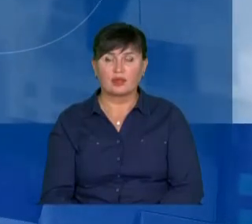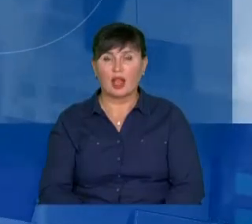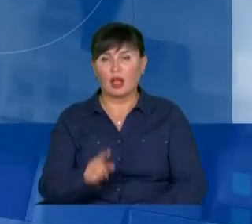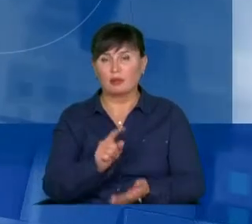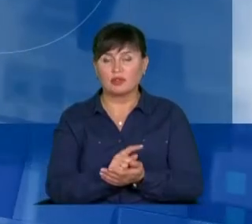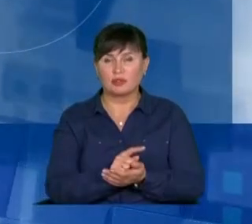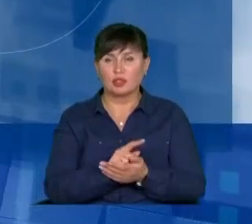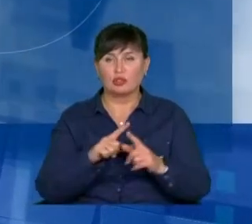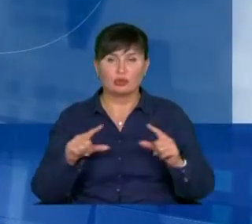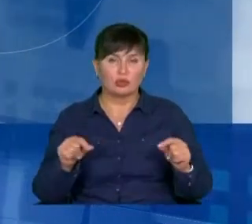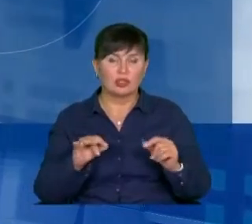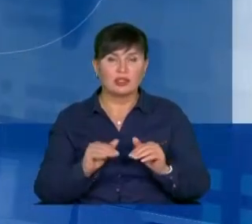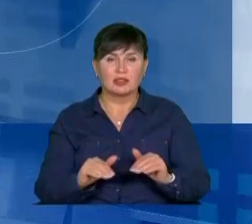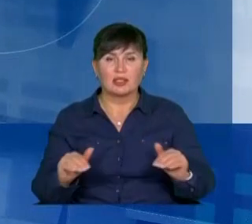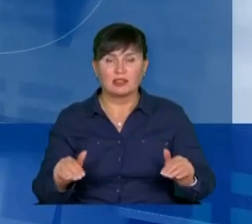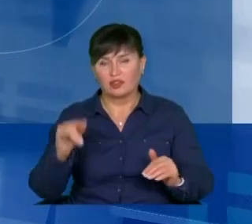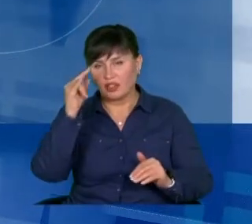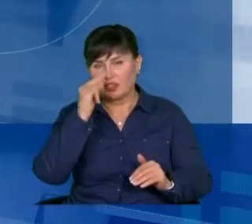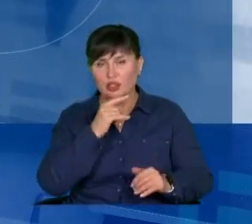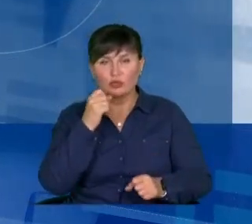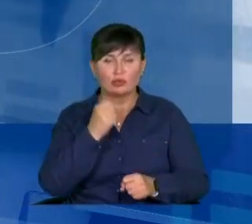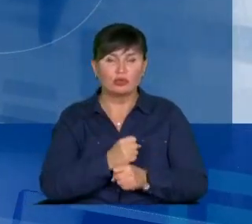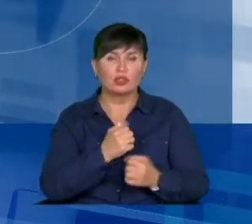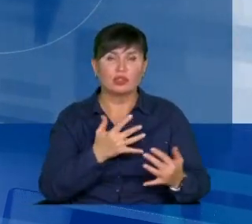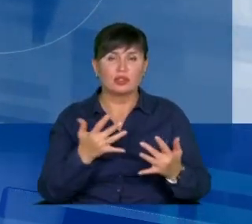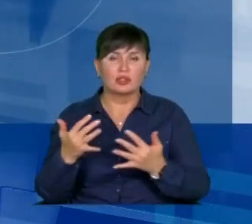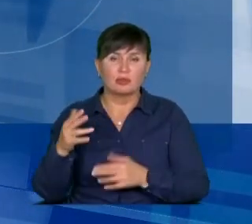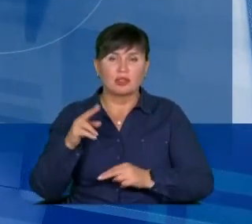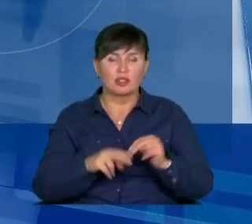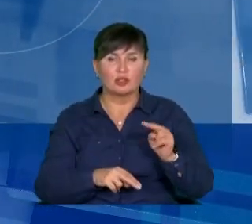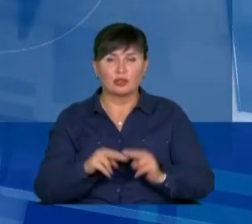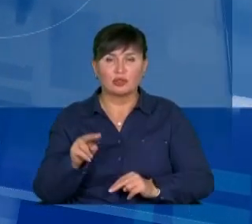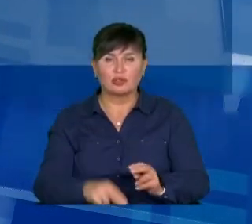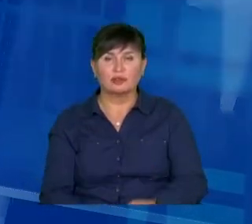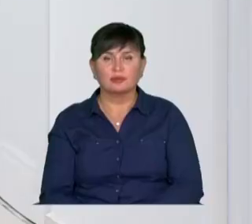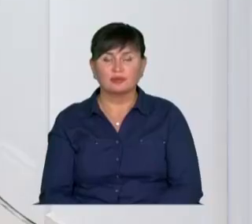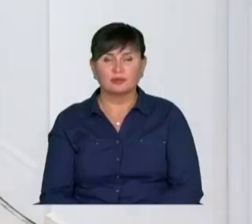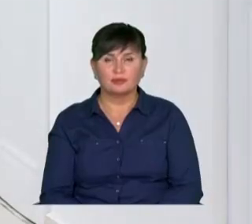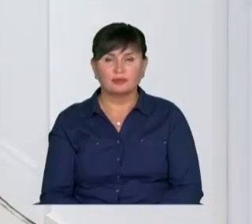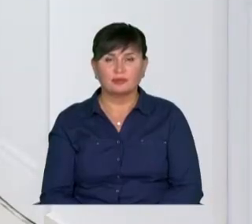Обязательное наличие школ и детсадов. В Казахстане ужесточат требования к застройщикам.